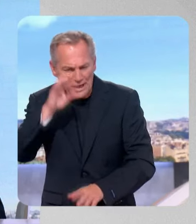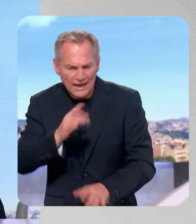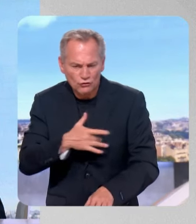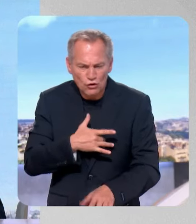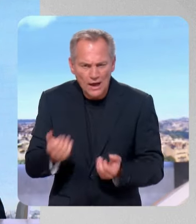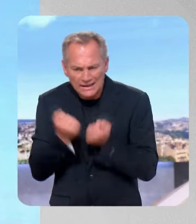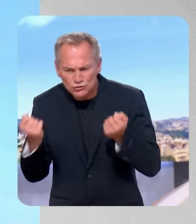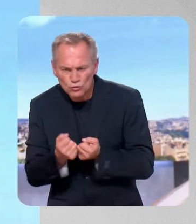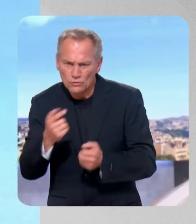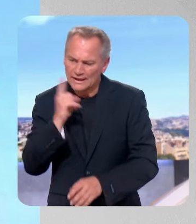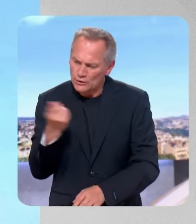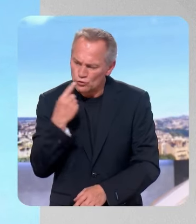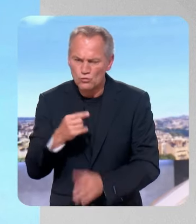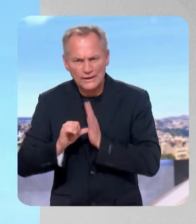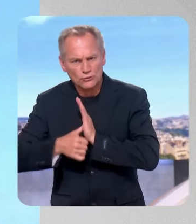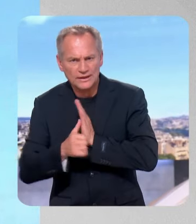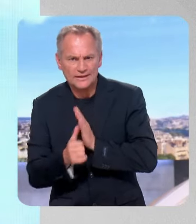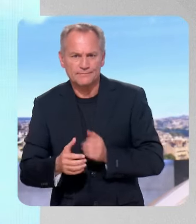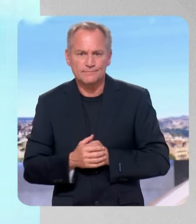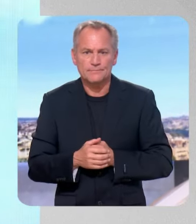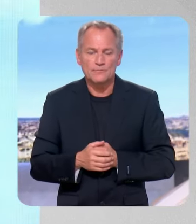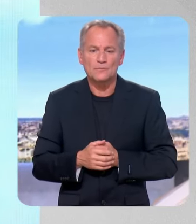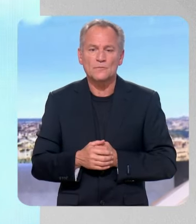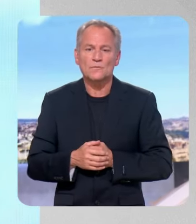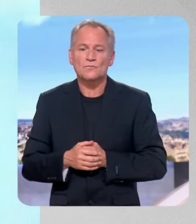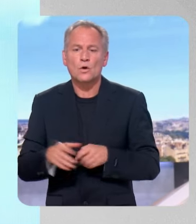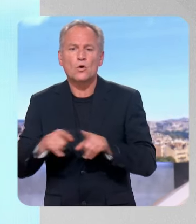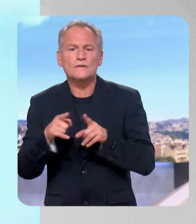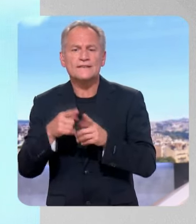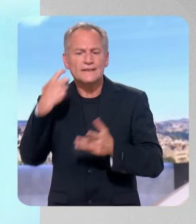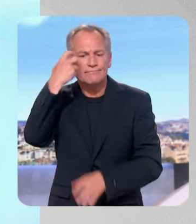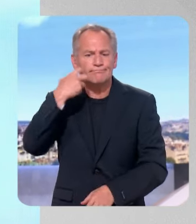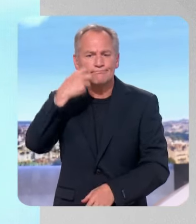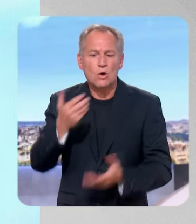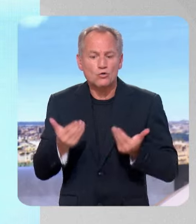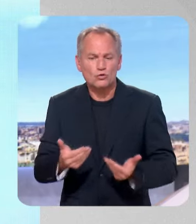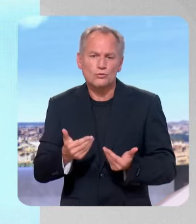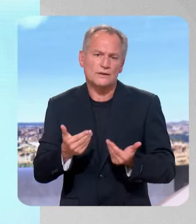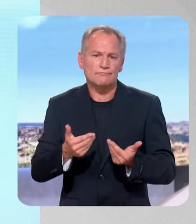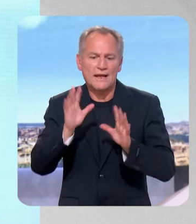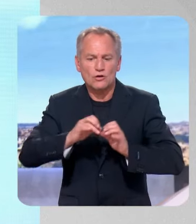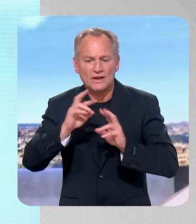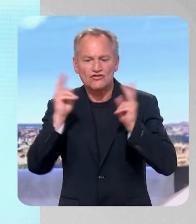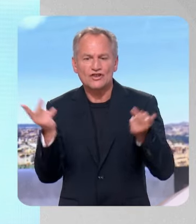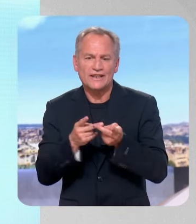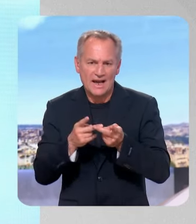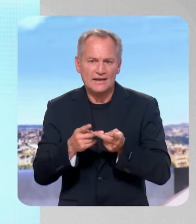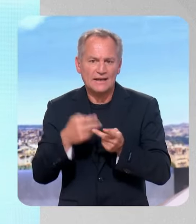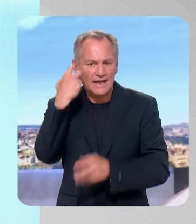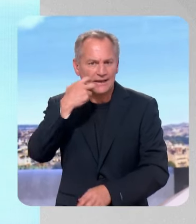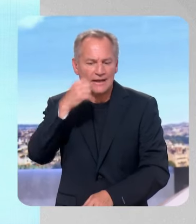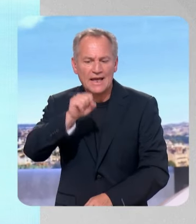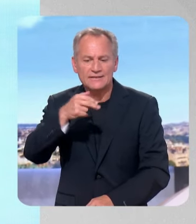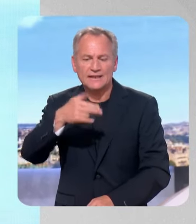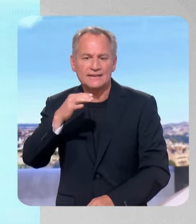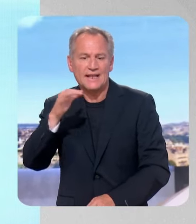c'est nous. Et je pense que c'est ce qui fera la différence le 9 juin. Un tout petit mot pour terminer sur la SNCF qui tient son Assemblée générale aujourd'hui. Son PDG nommé en 2019 ne sera pas reconduit pour un